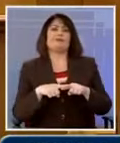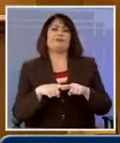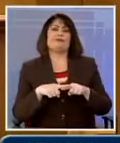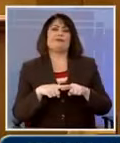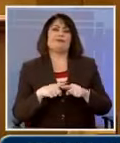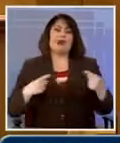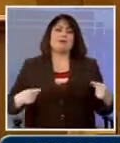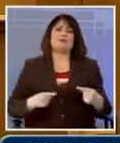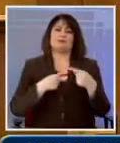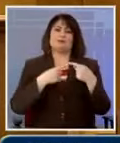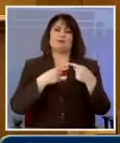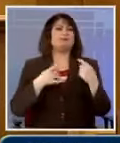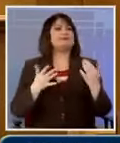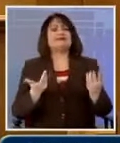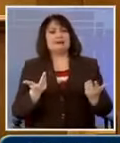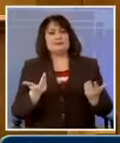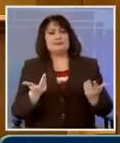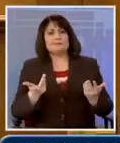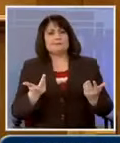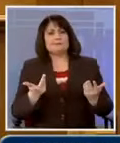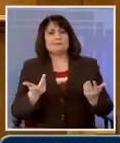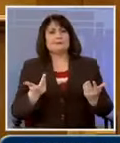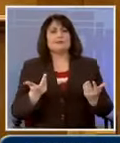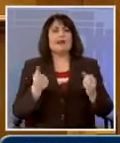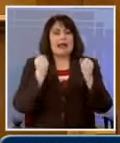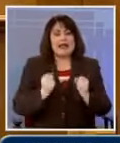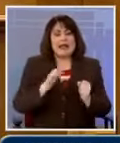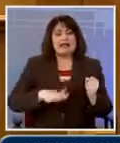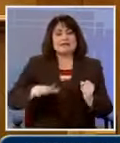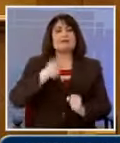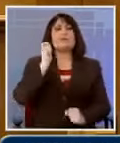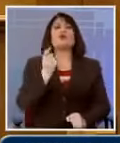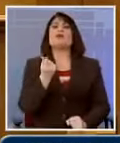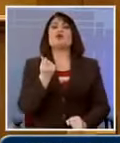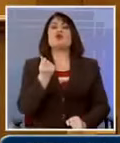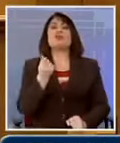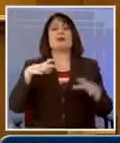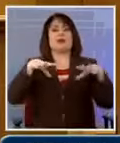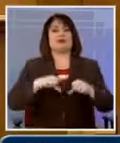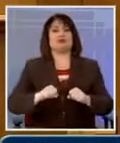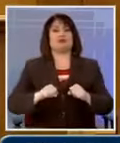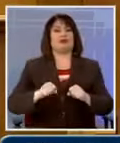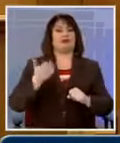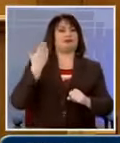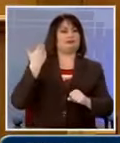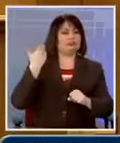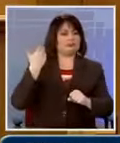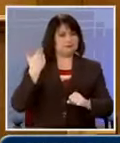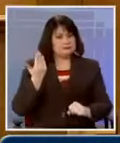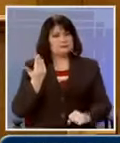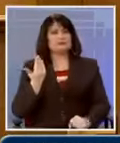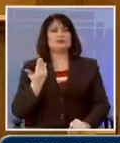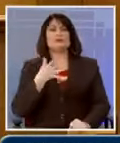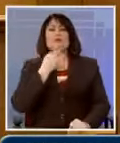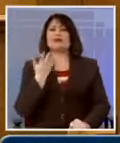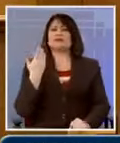Να συγκρουστούμε με ένα καθεστώς πολιτικής και οικονομικής εξουσίας που